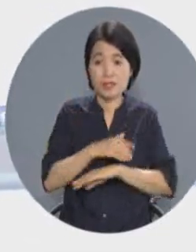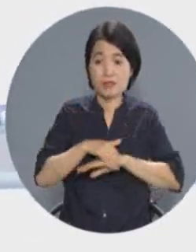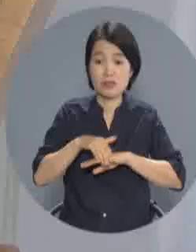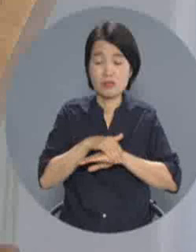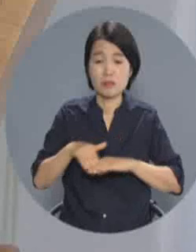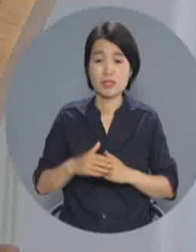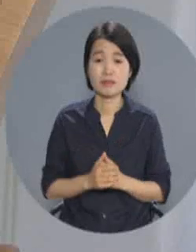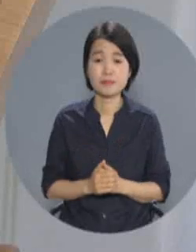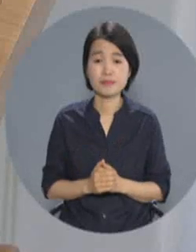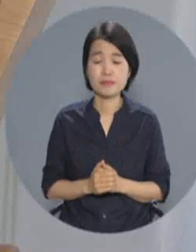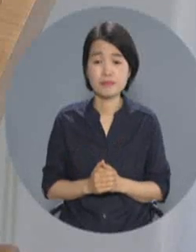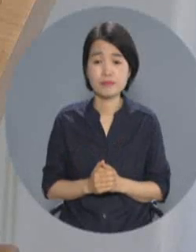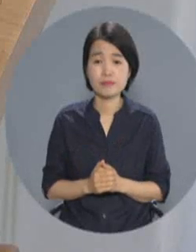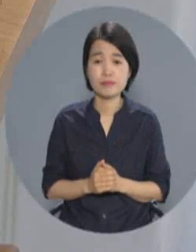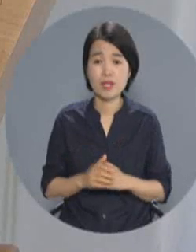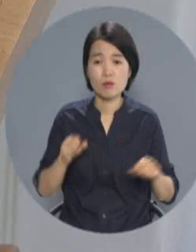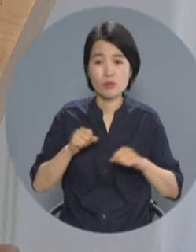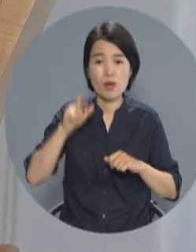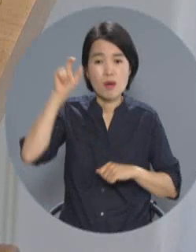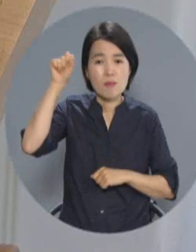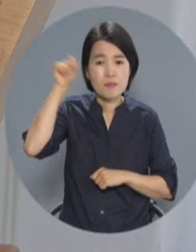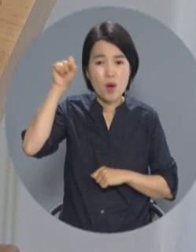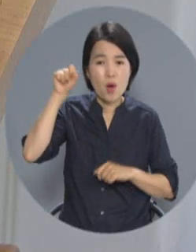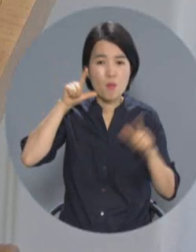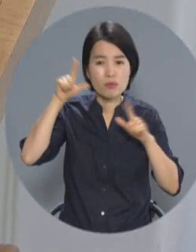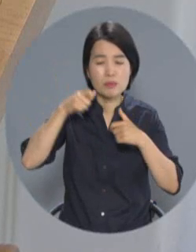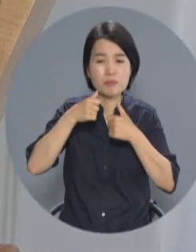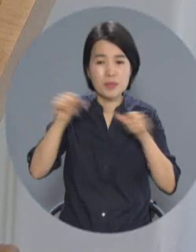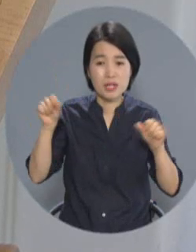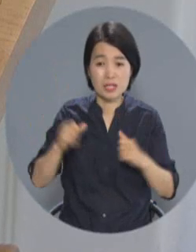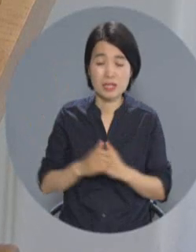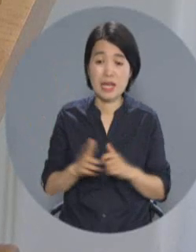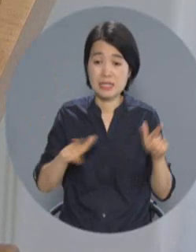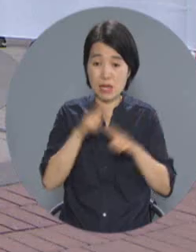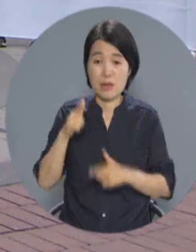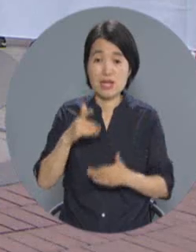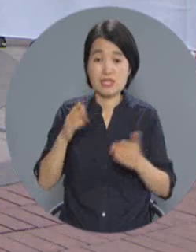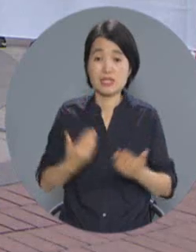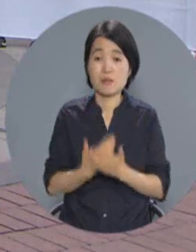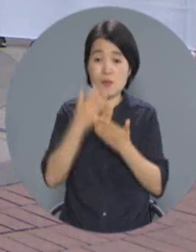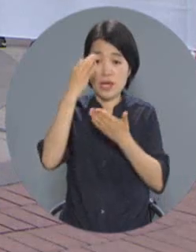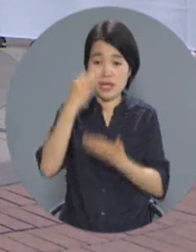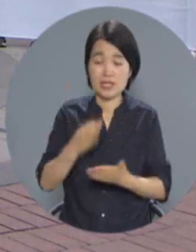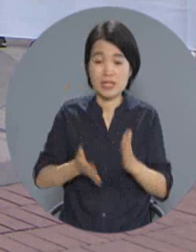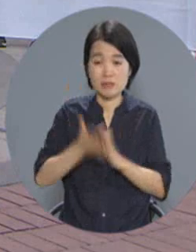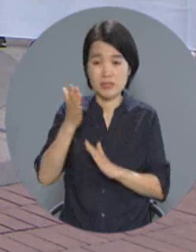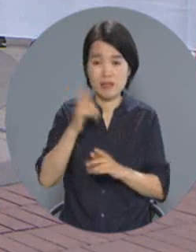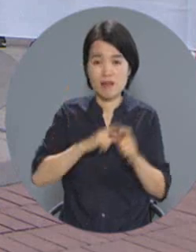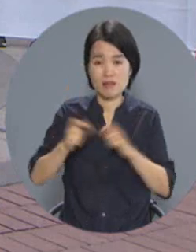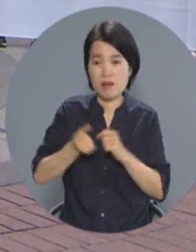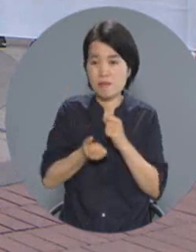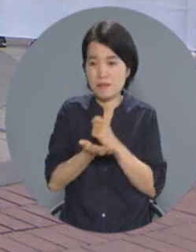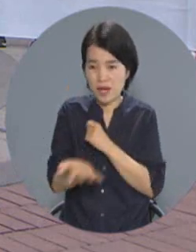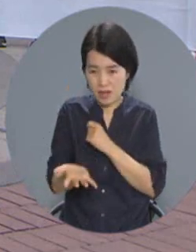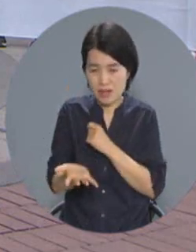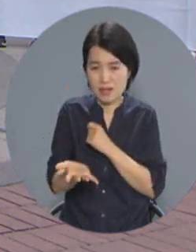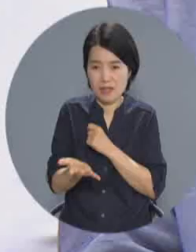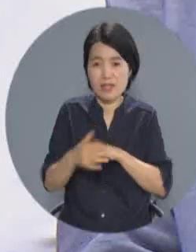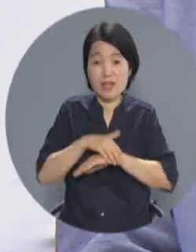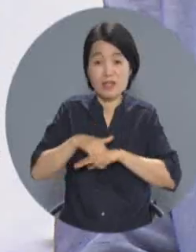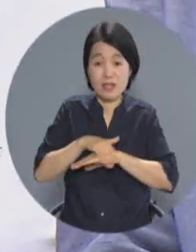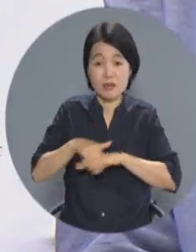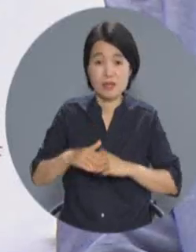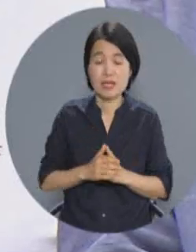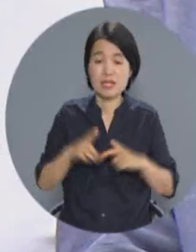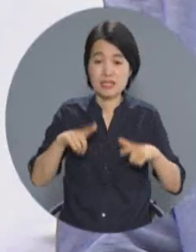계획입니다. 운동권의 이미지를 넘어 생활 속 진보의 가치로 시민들 속으로 더 깊숙이 들어가겠다는